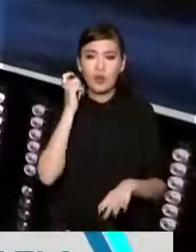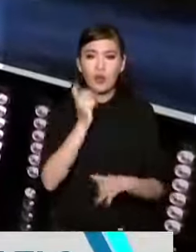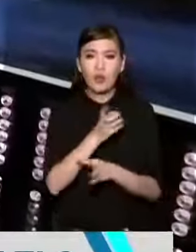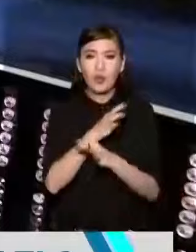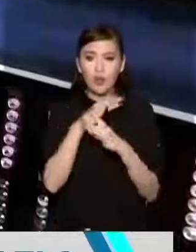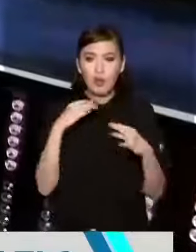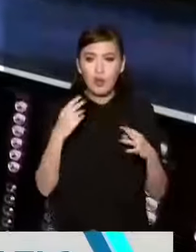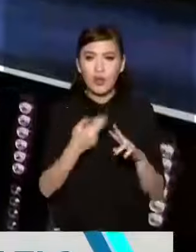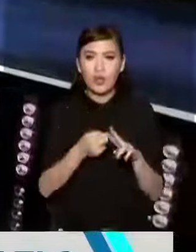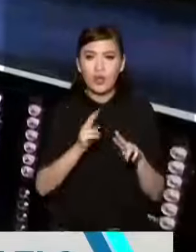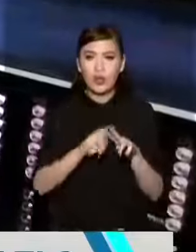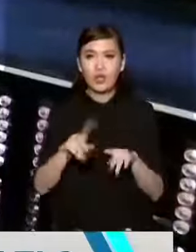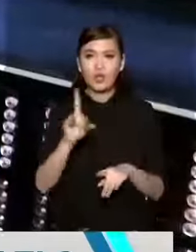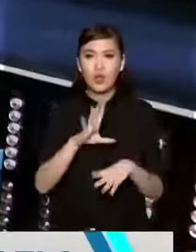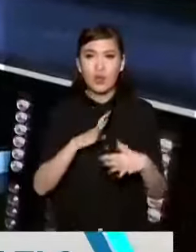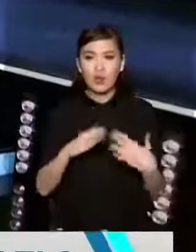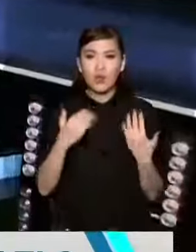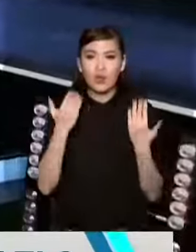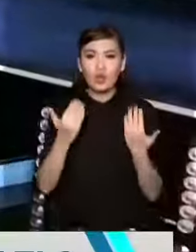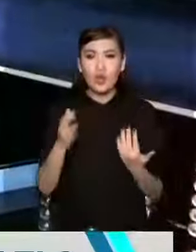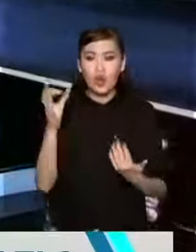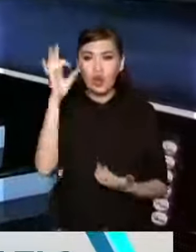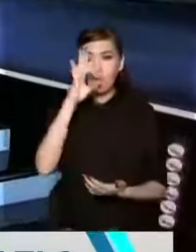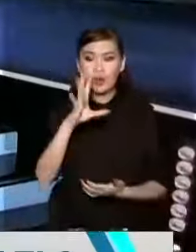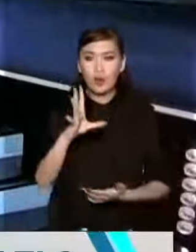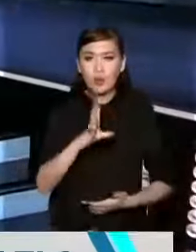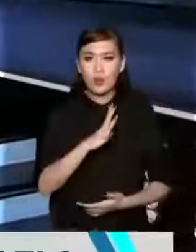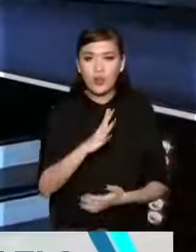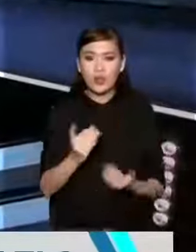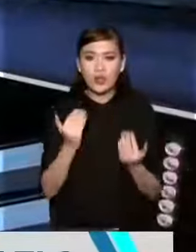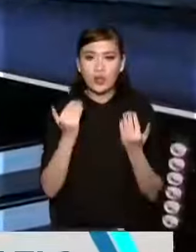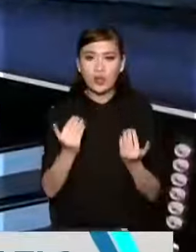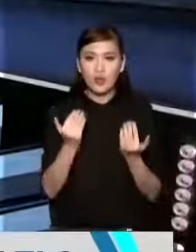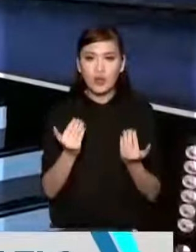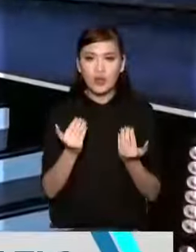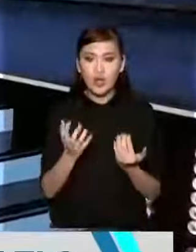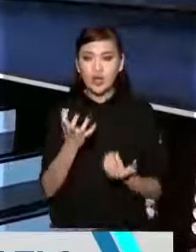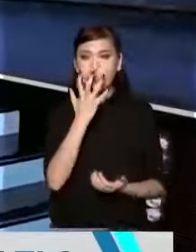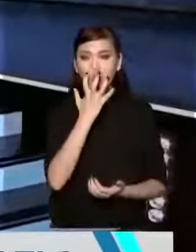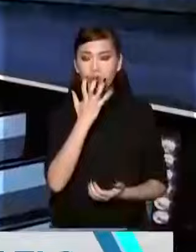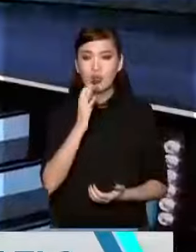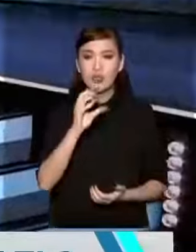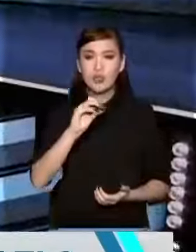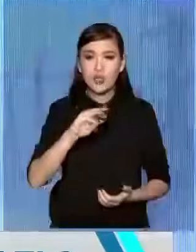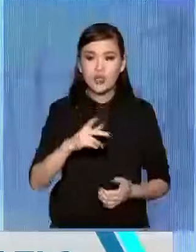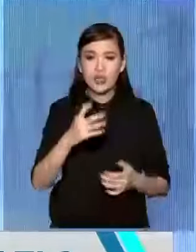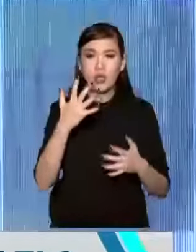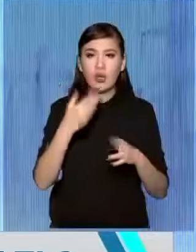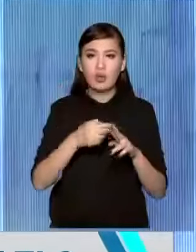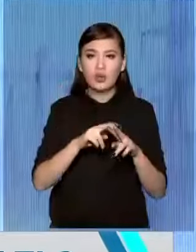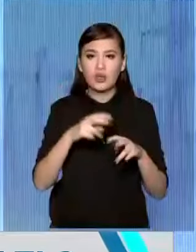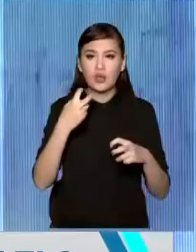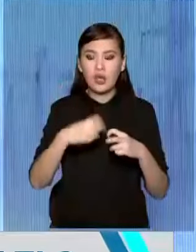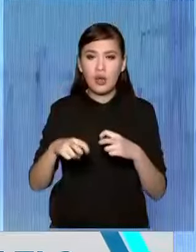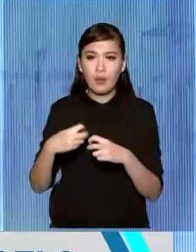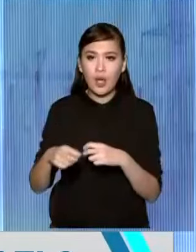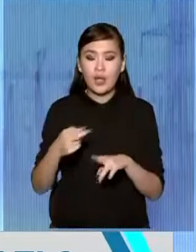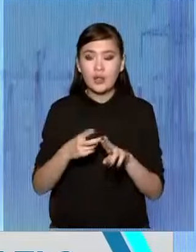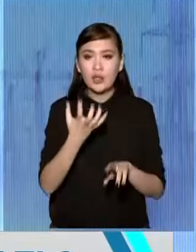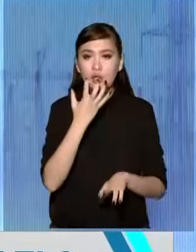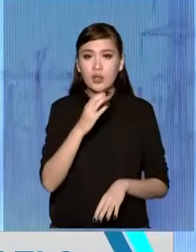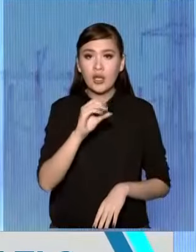что буквально только ткни, как говорится, и сегодня тепловые сети разваливаются. Хотя для тепловых сетей в